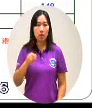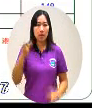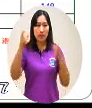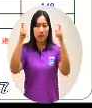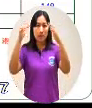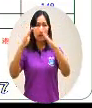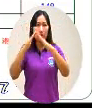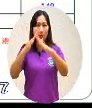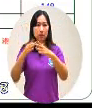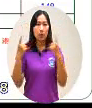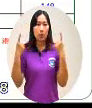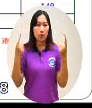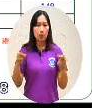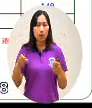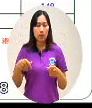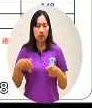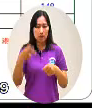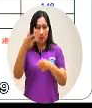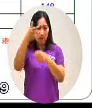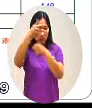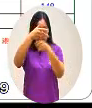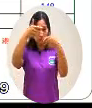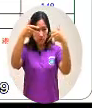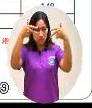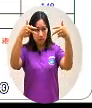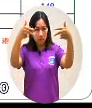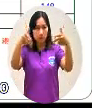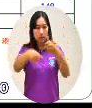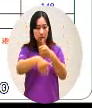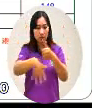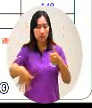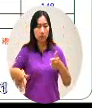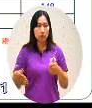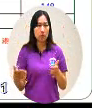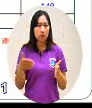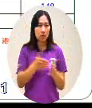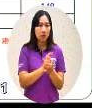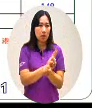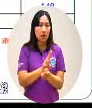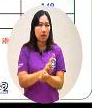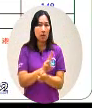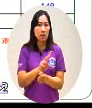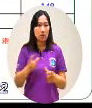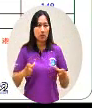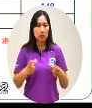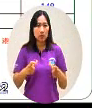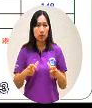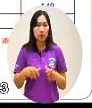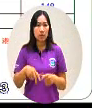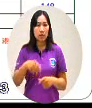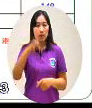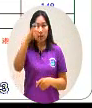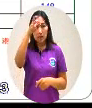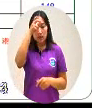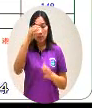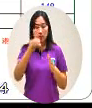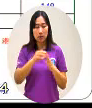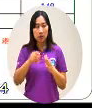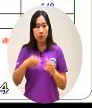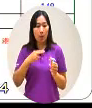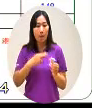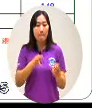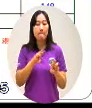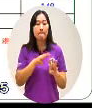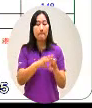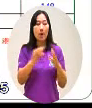的一个监视系统啦。即马经过咱联盟、江阿埔、中文三个派出所、联盟三个派出所的